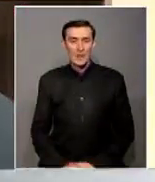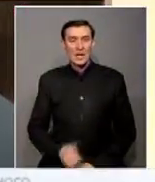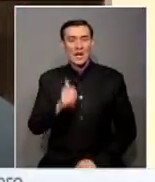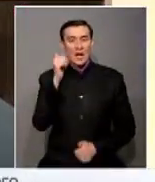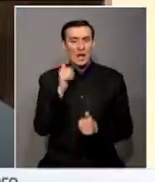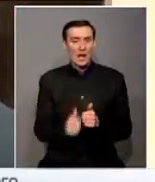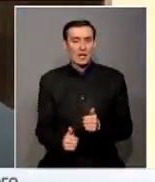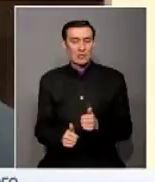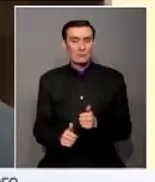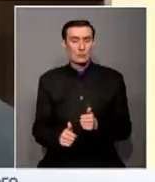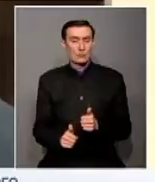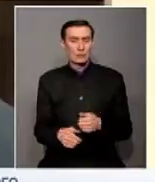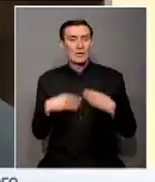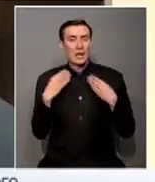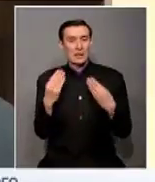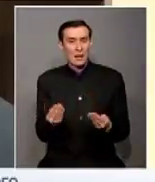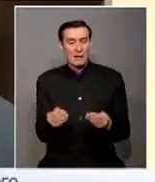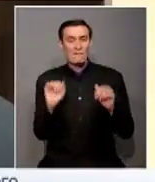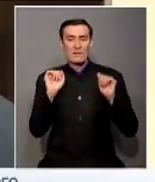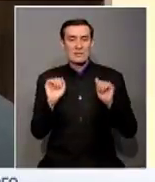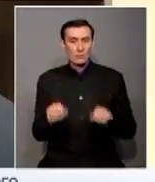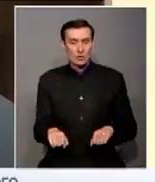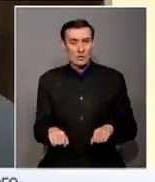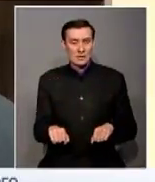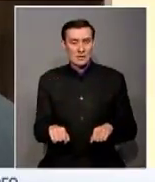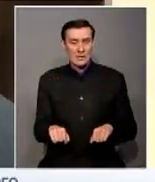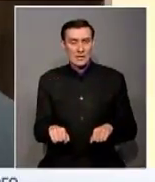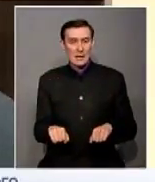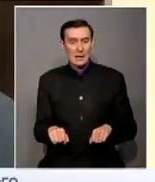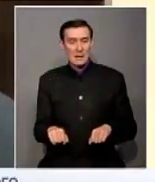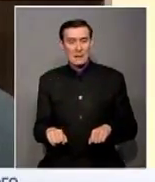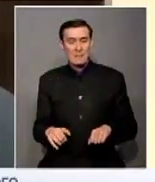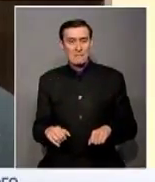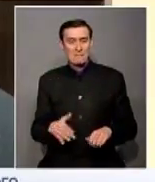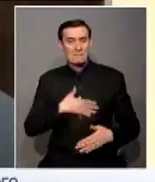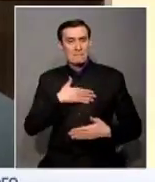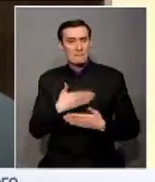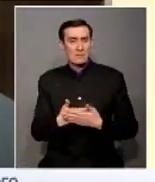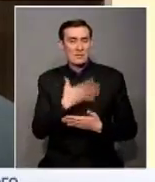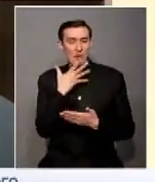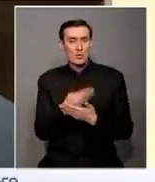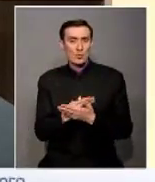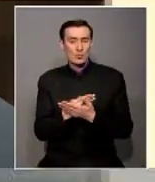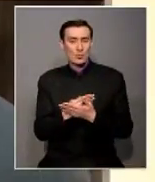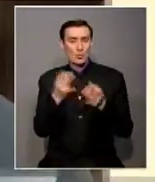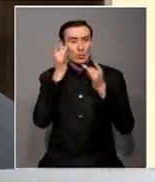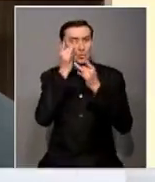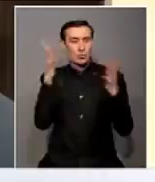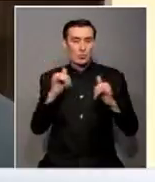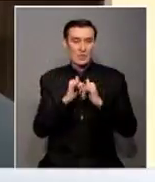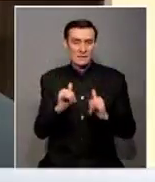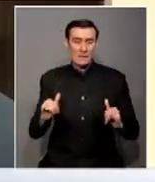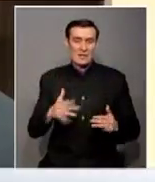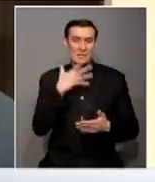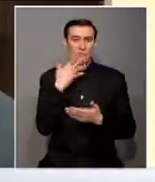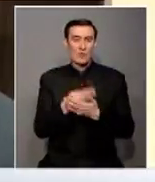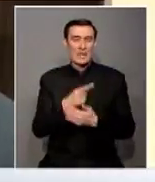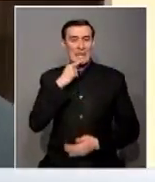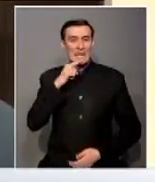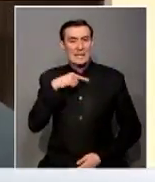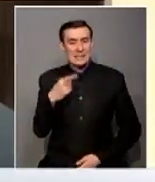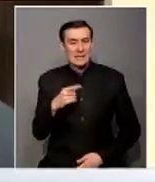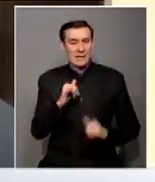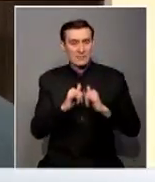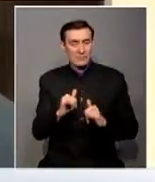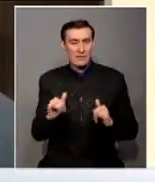Каждому дана возможность проявлять свои, развивать свою культуру, развивать свой язык,